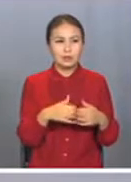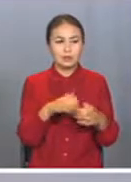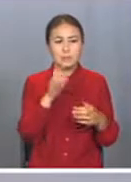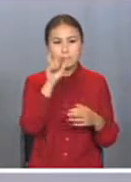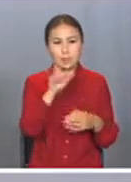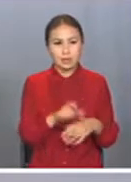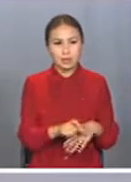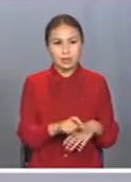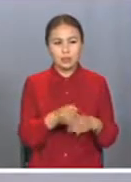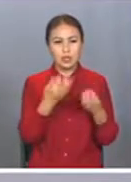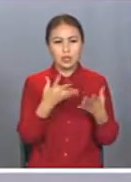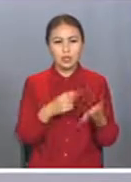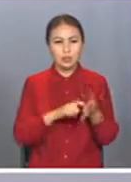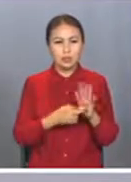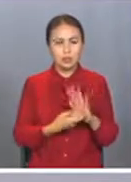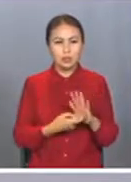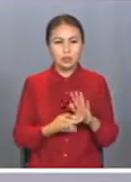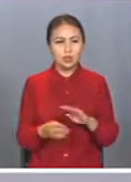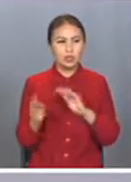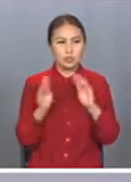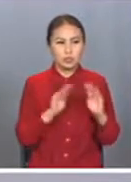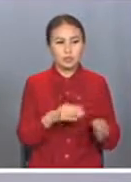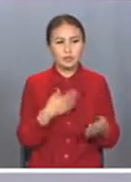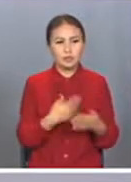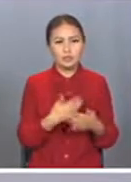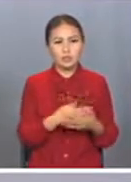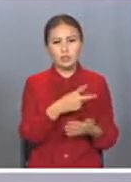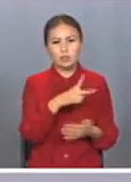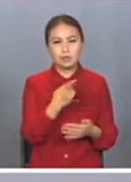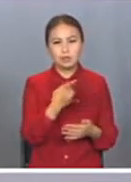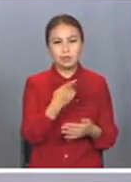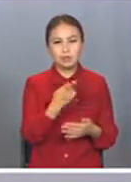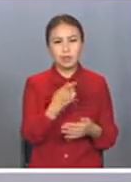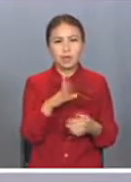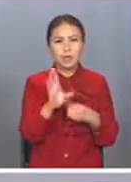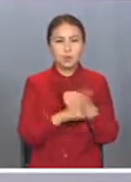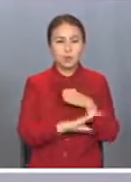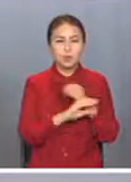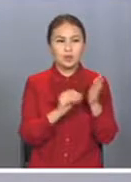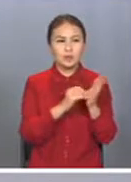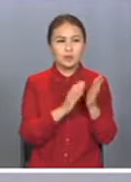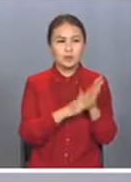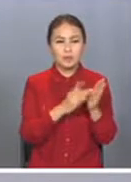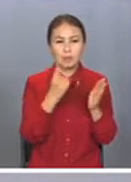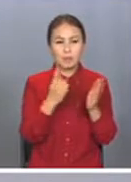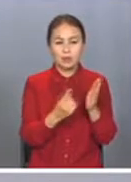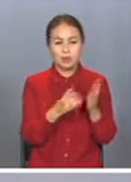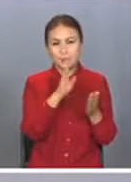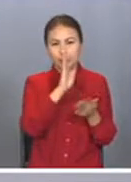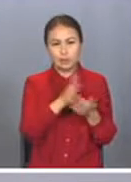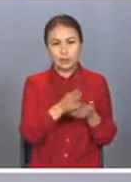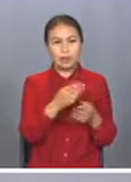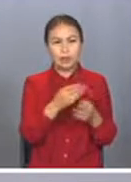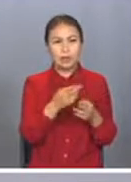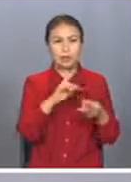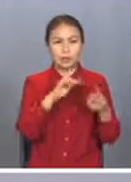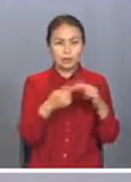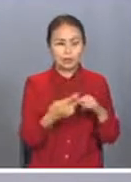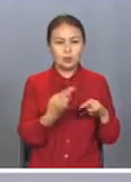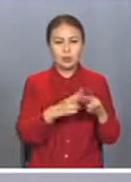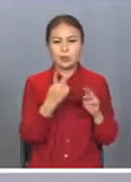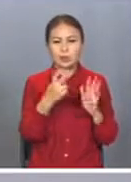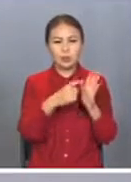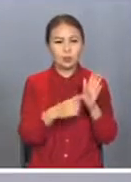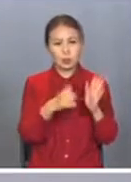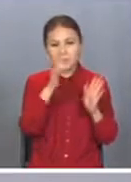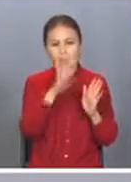жай көбейткіштерге жіктеп аламыз. Мысалы, 21 саны соңғы цифры 1, ол тақ болып тұр, сондықтан ол 2-ге бөлінбейді, бірақ 3-ке